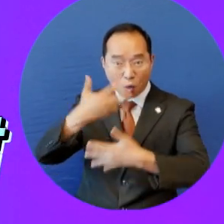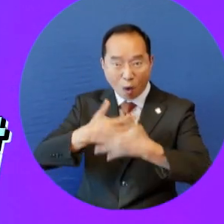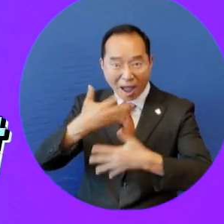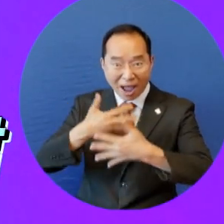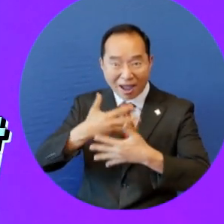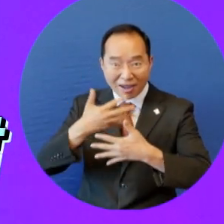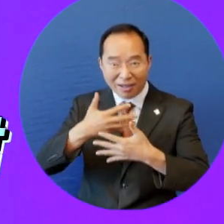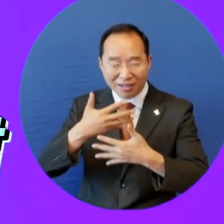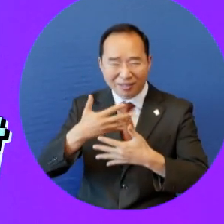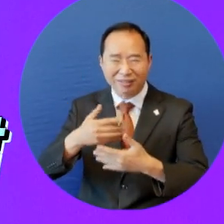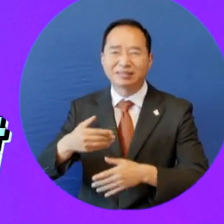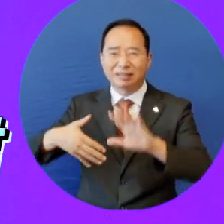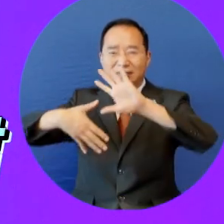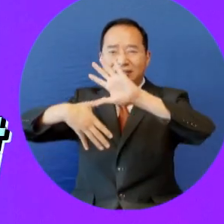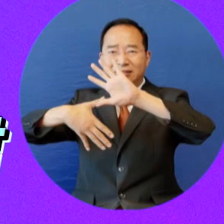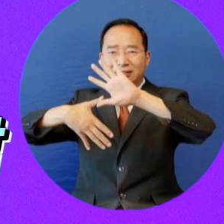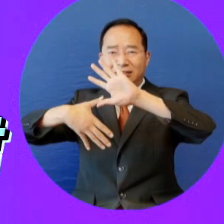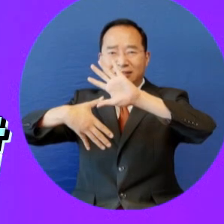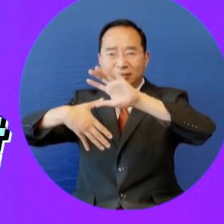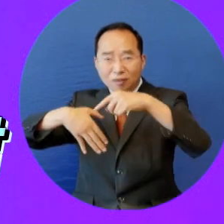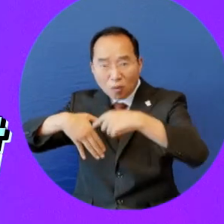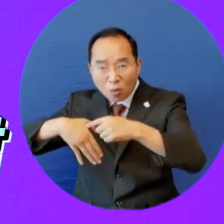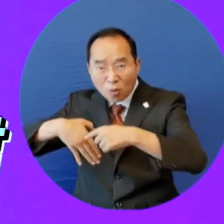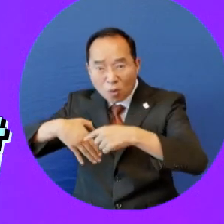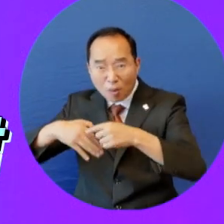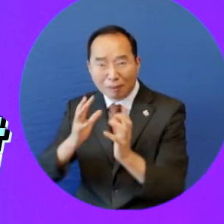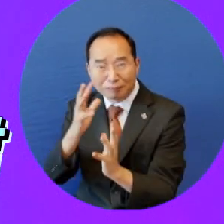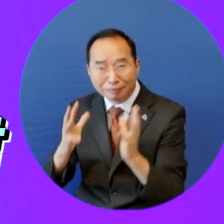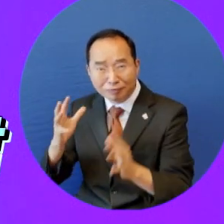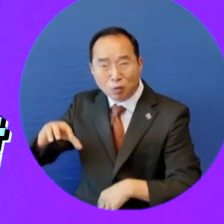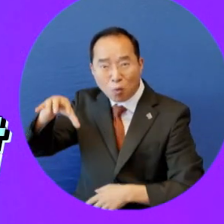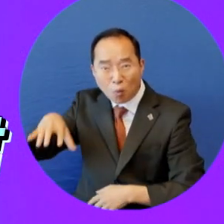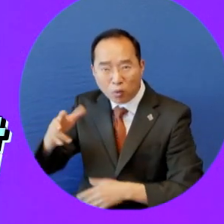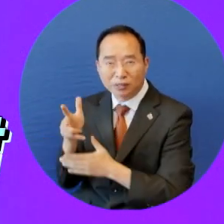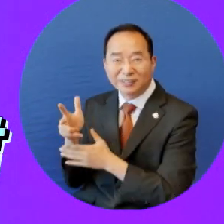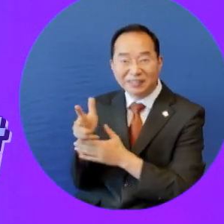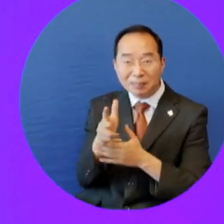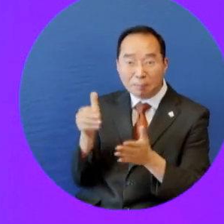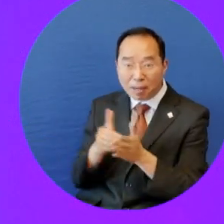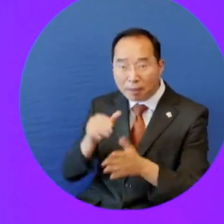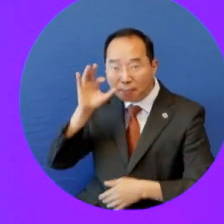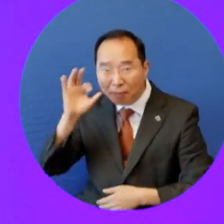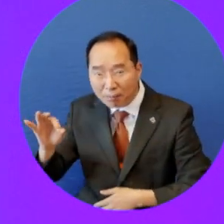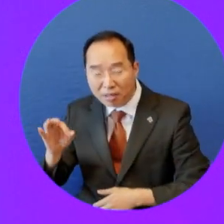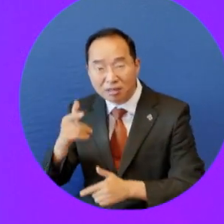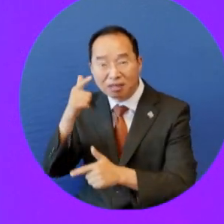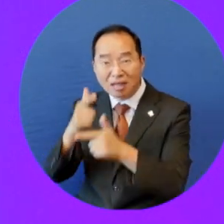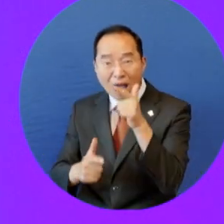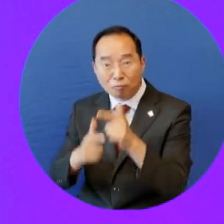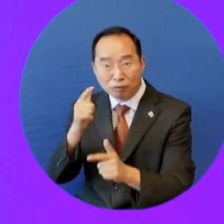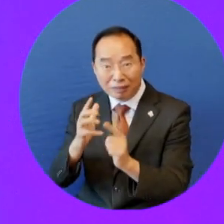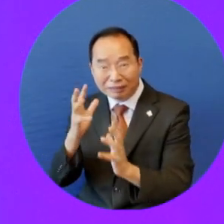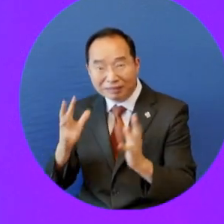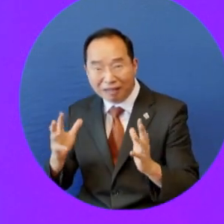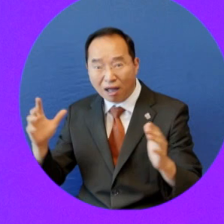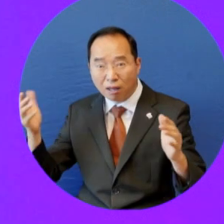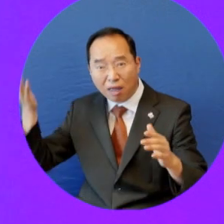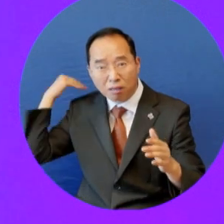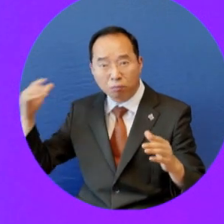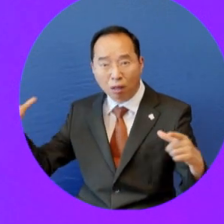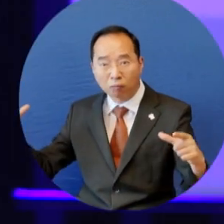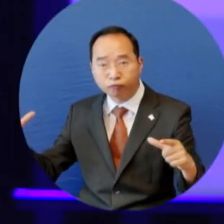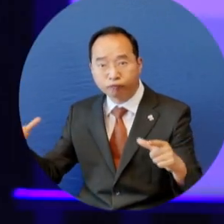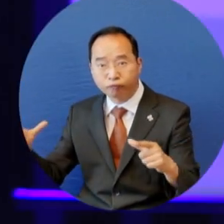찍으면서 그런 실제 열대우림이 파괴되고 열대우림 원주민들의 삶이 파괴되는 것을 보고 환경운동가가